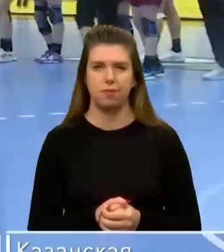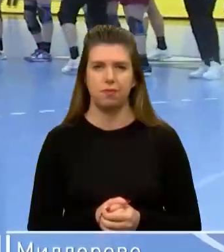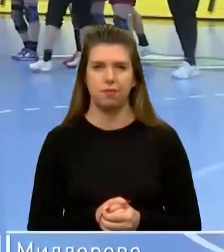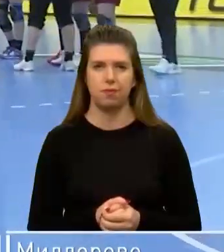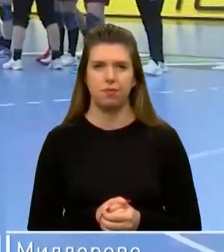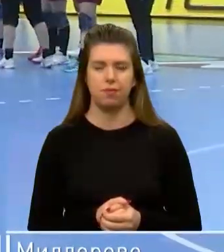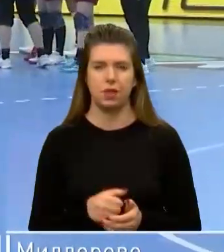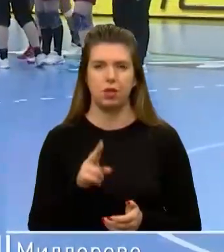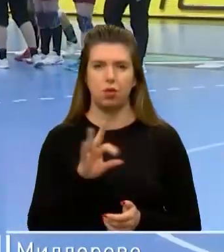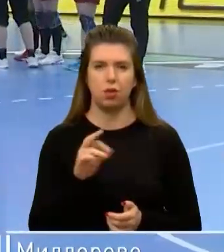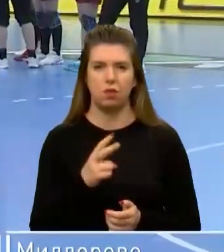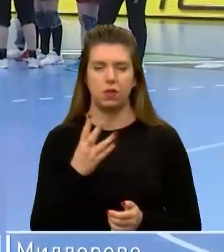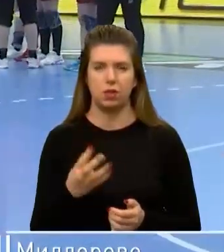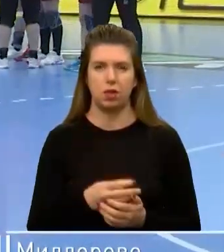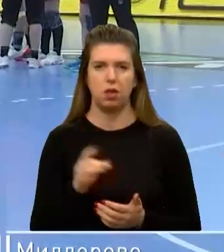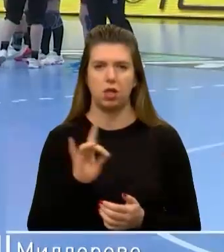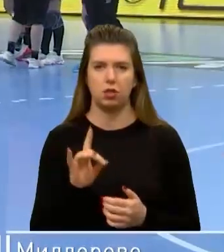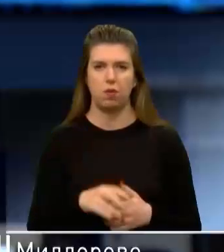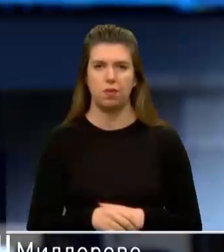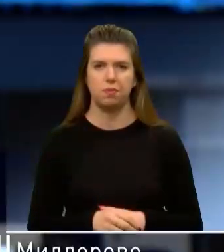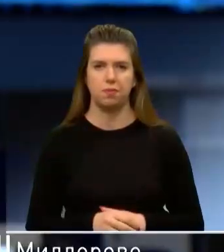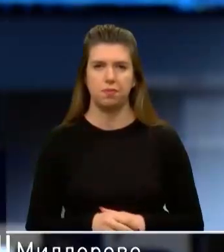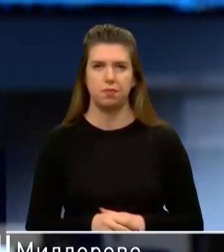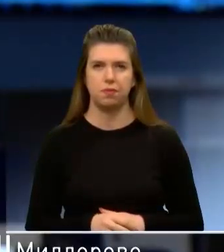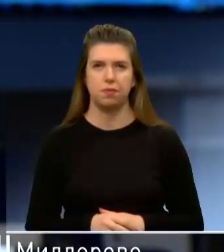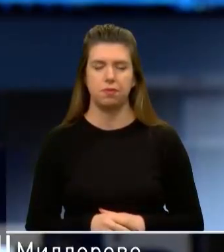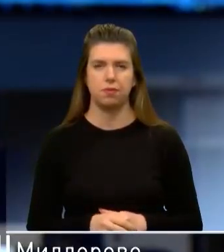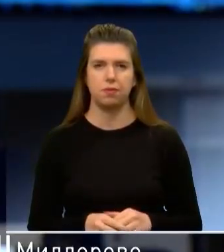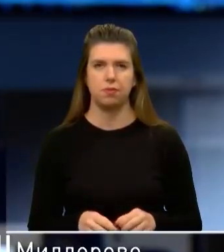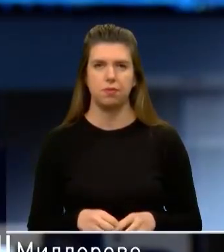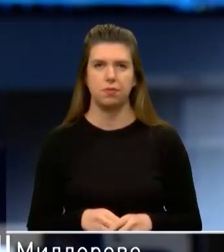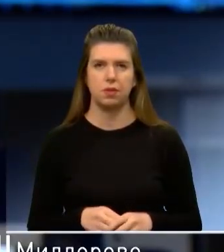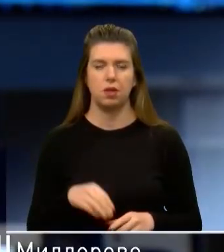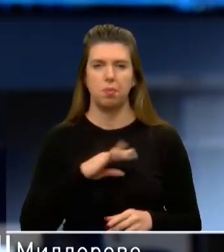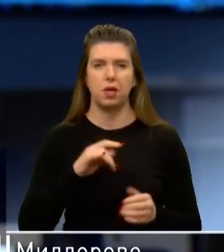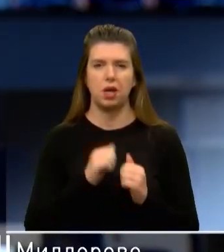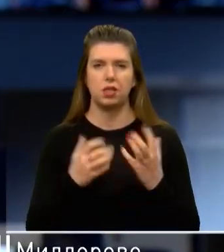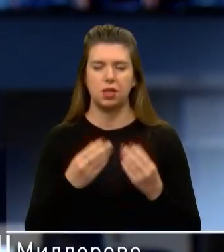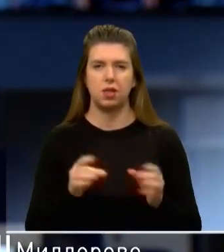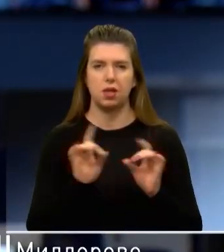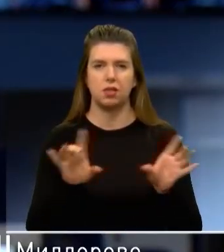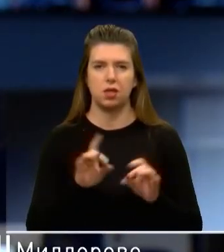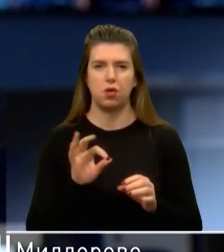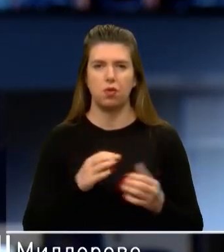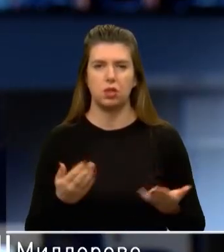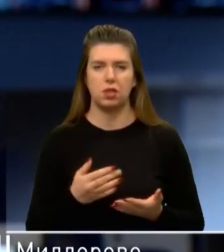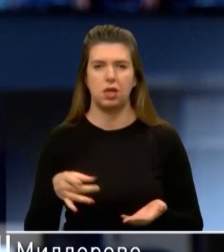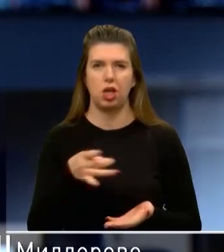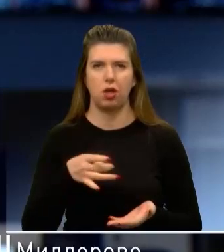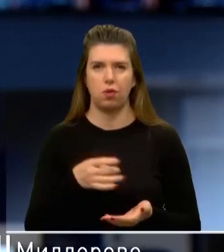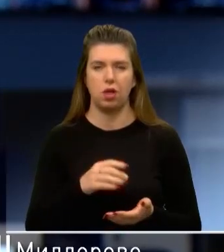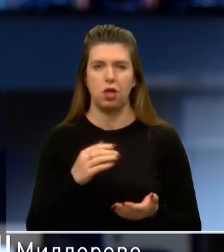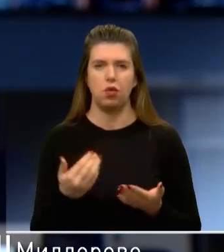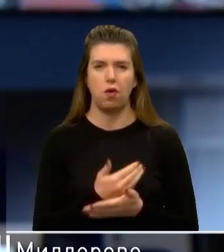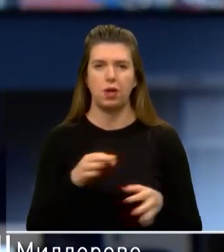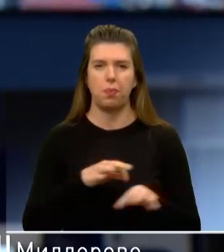Дмитрий Арн дон24 Ростов надону Мы каждый день рассказываем о жизни региона